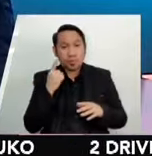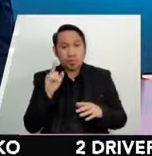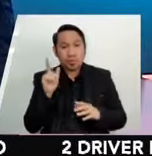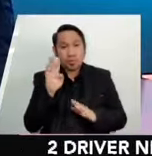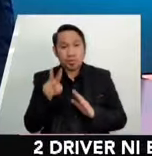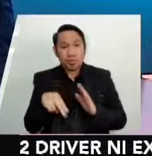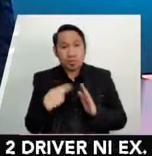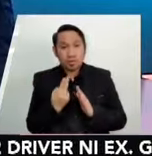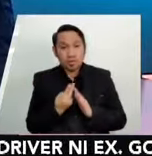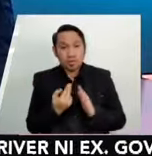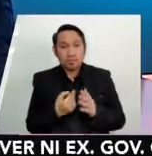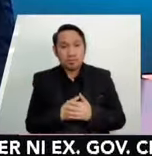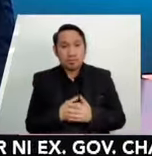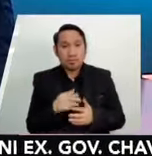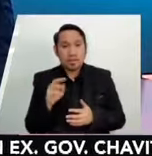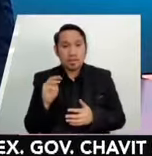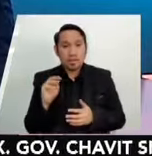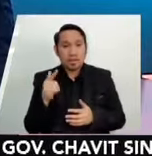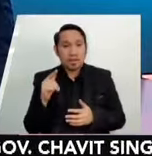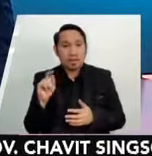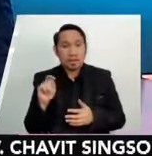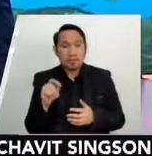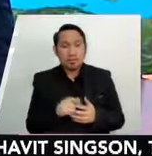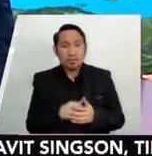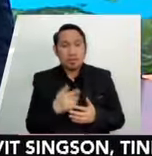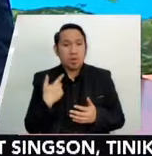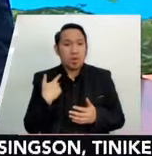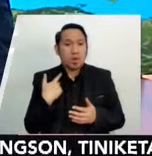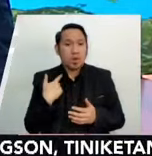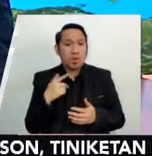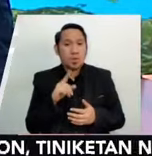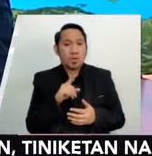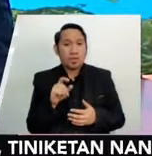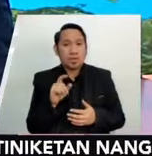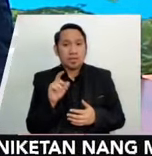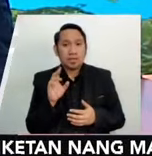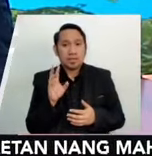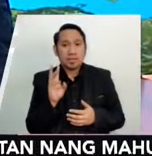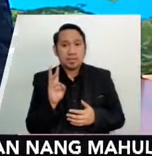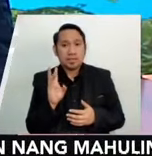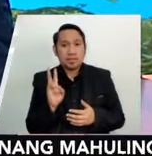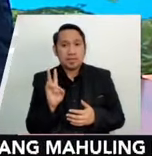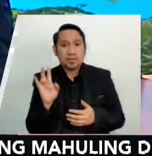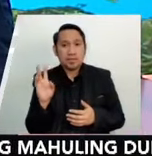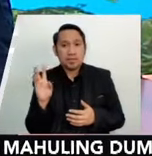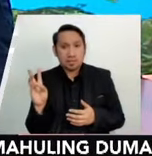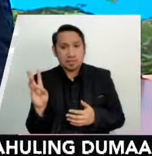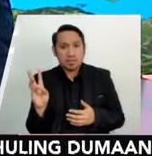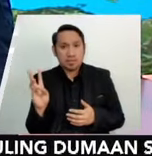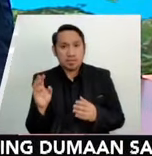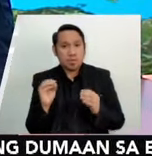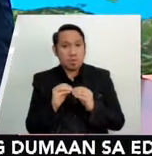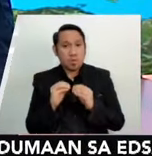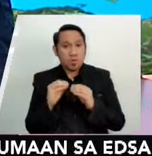Reservoir. 176.81 meters ang water level ngayon sa Magat. Mas mataas po yan kumpara sa